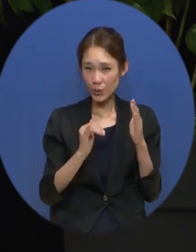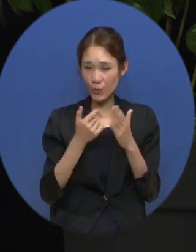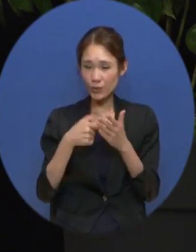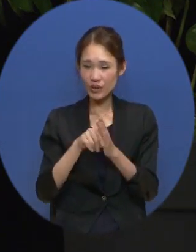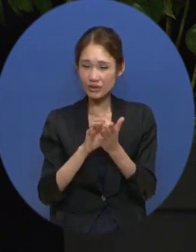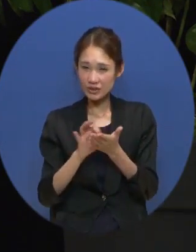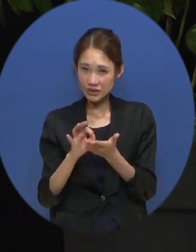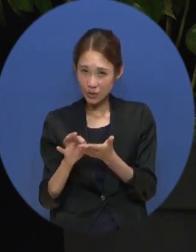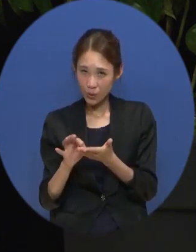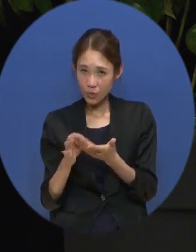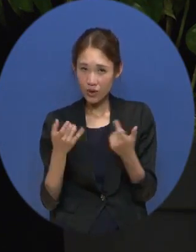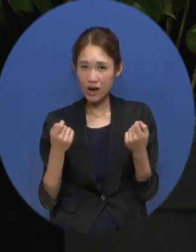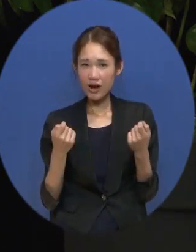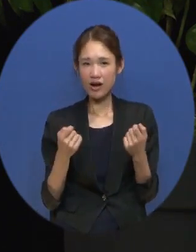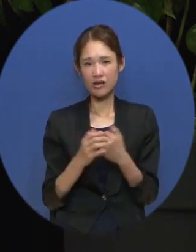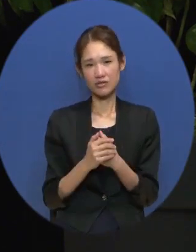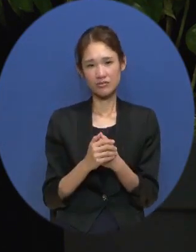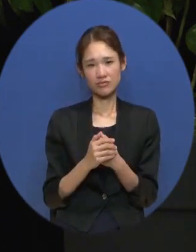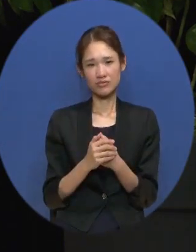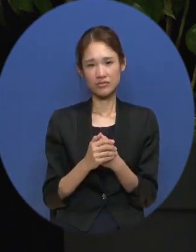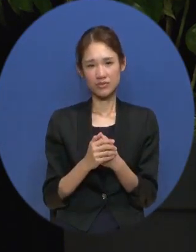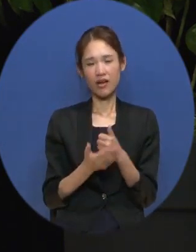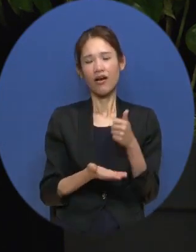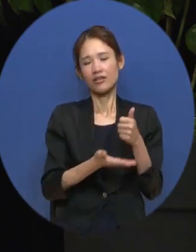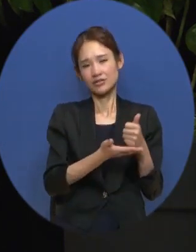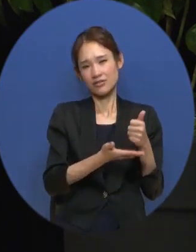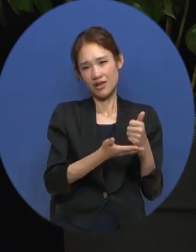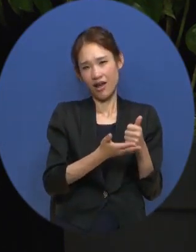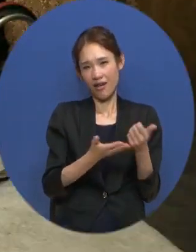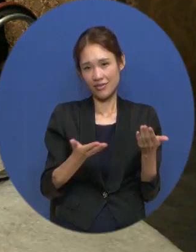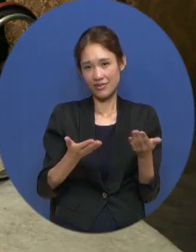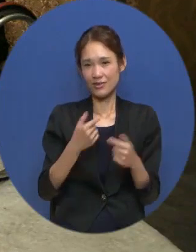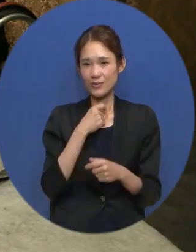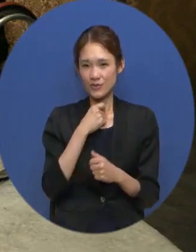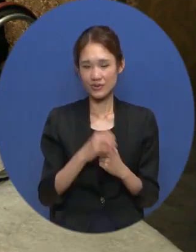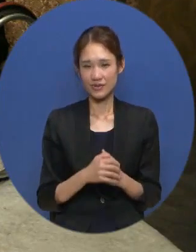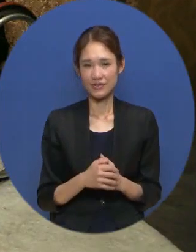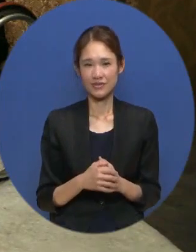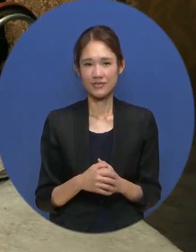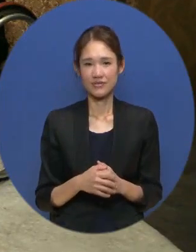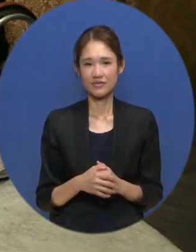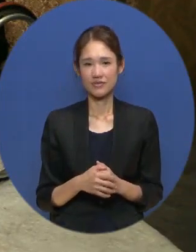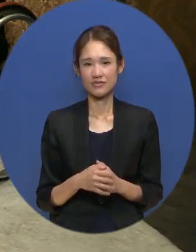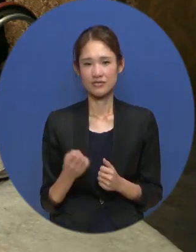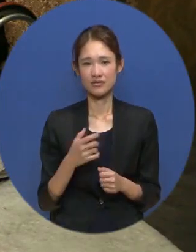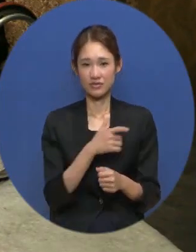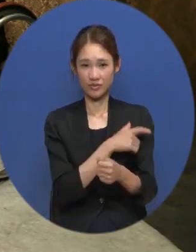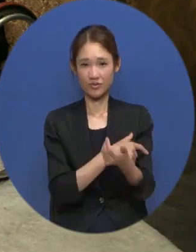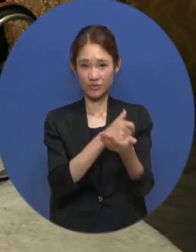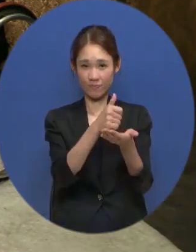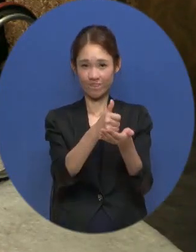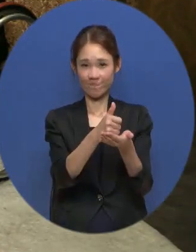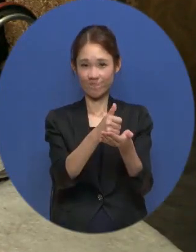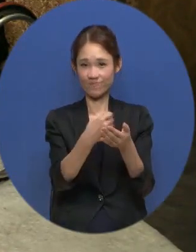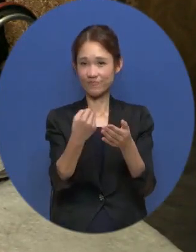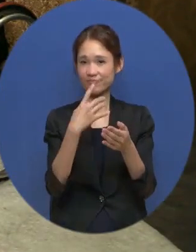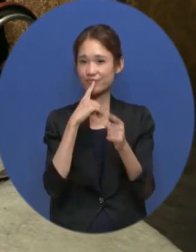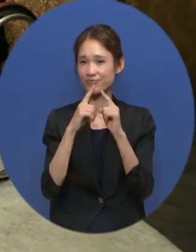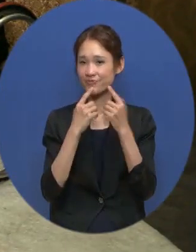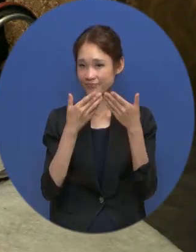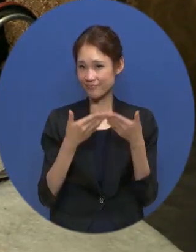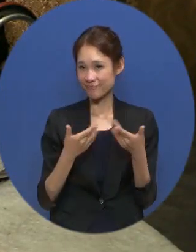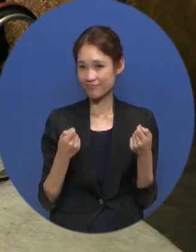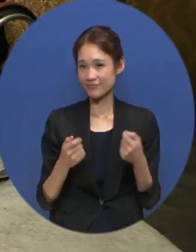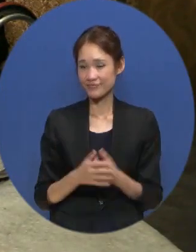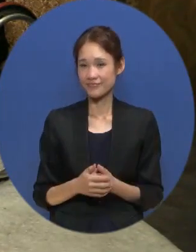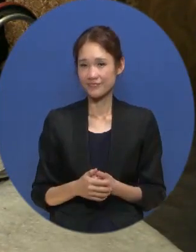쓰고 그런 부분이 굉장히 저는 대견해 보이더라고요. 또 문 이사님께서도 또 해주실 말씀 있으실